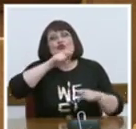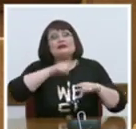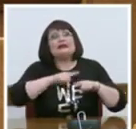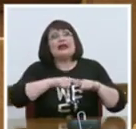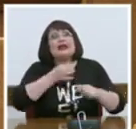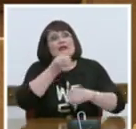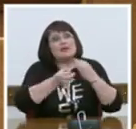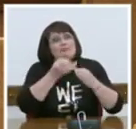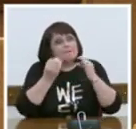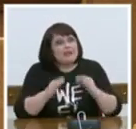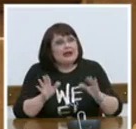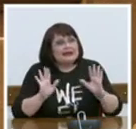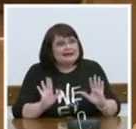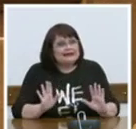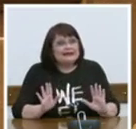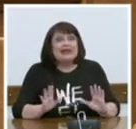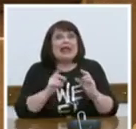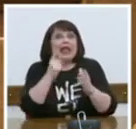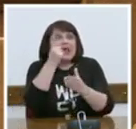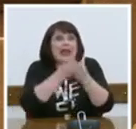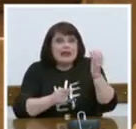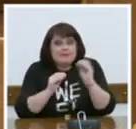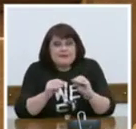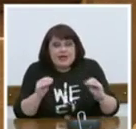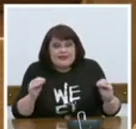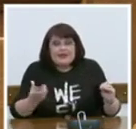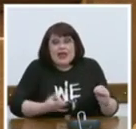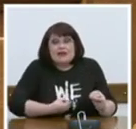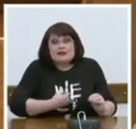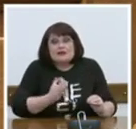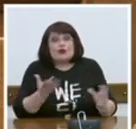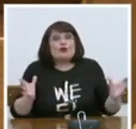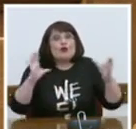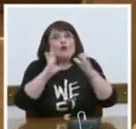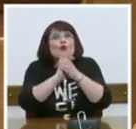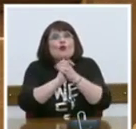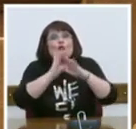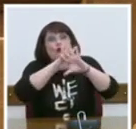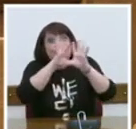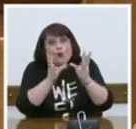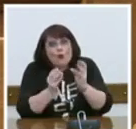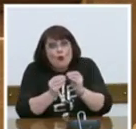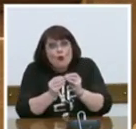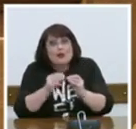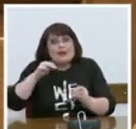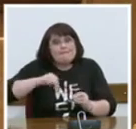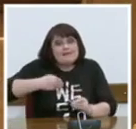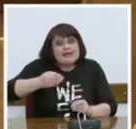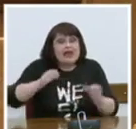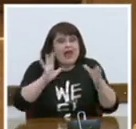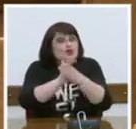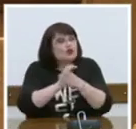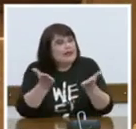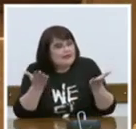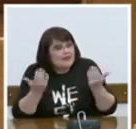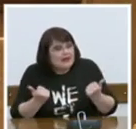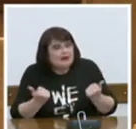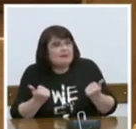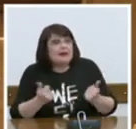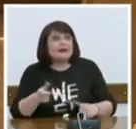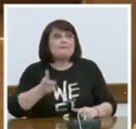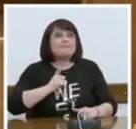παιδιά, λείπει παιδεία και αίσθηση συλλογικής μοίρας, λείπει ενότητα. Μην περιμένετε